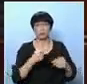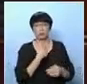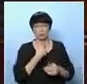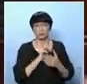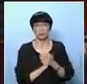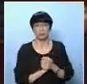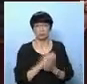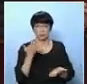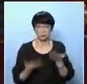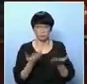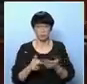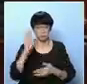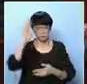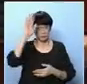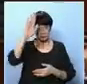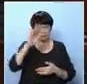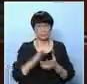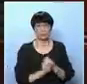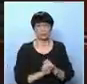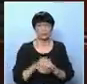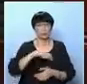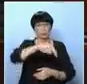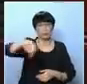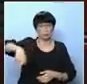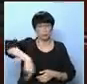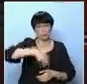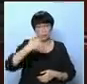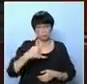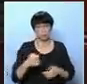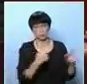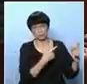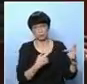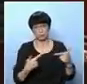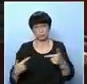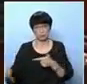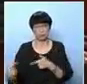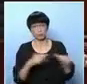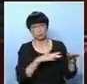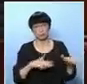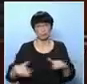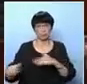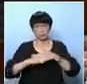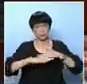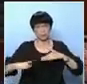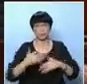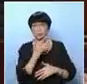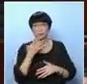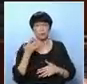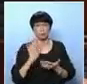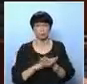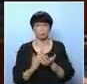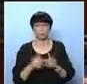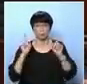量，将来香港陆地上面土地都唔够用啦，继续填海在所难免，但是我哋可以双管齐